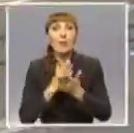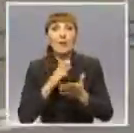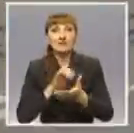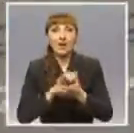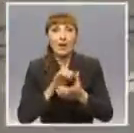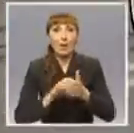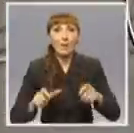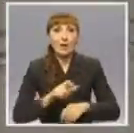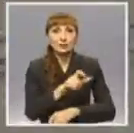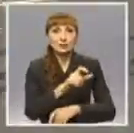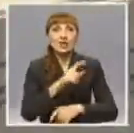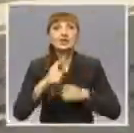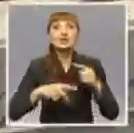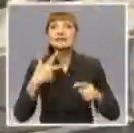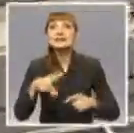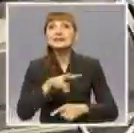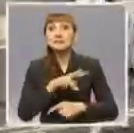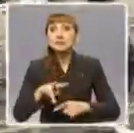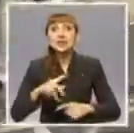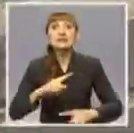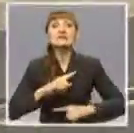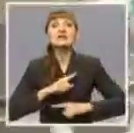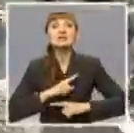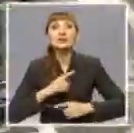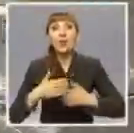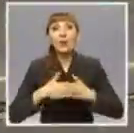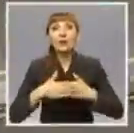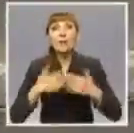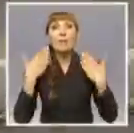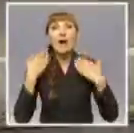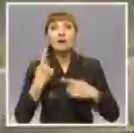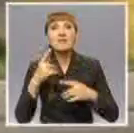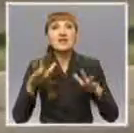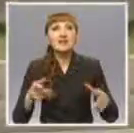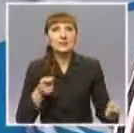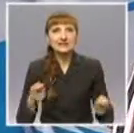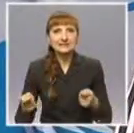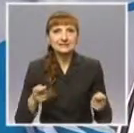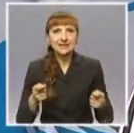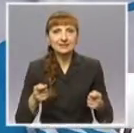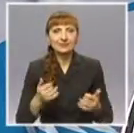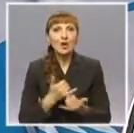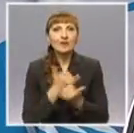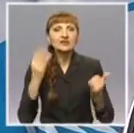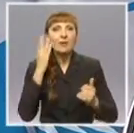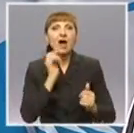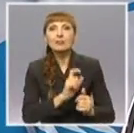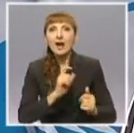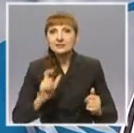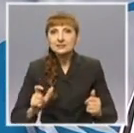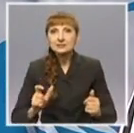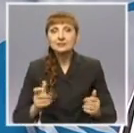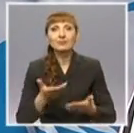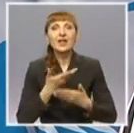знакомому маршруту. Через полчаса заезд финишировал около парка первого президента. Уважаемые алматинцы, мы